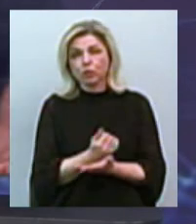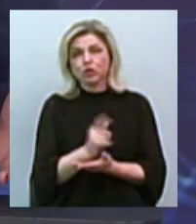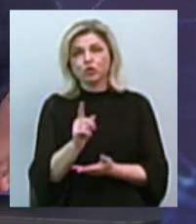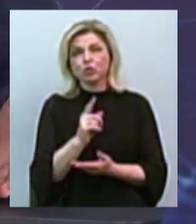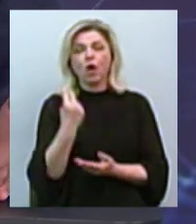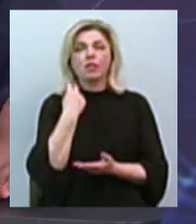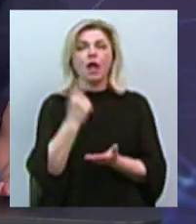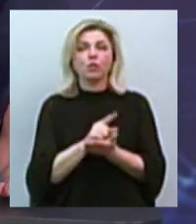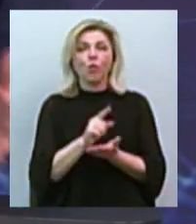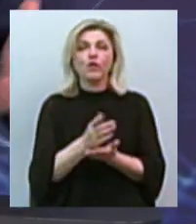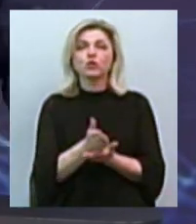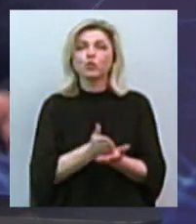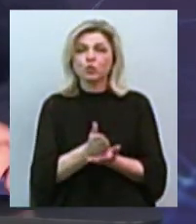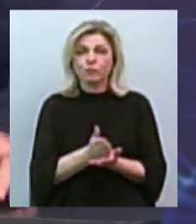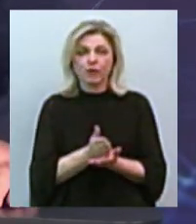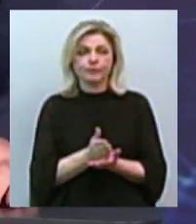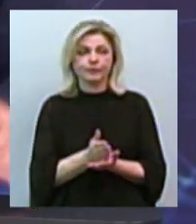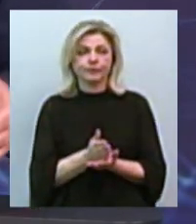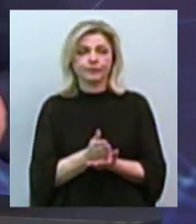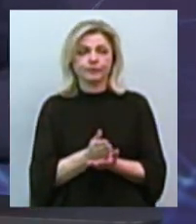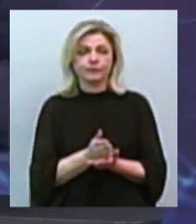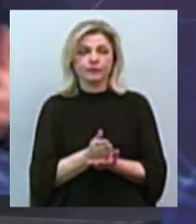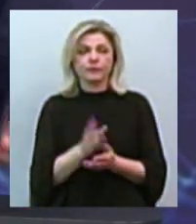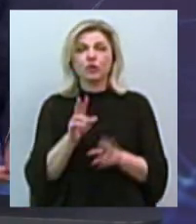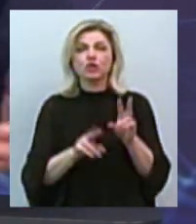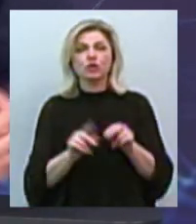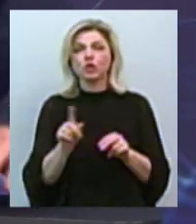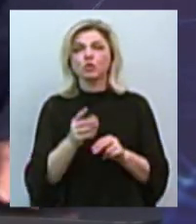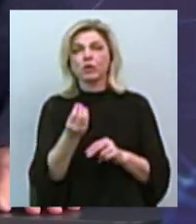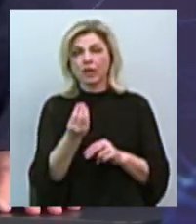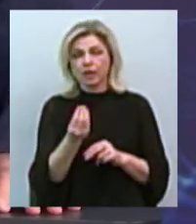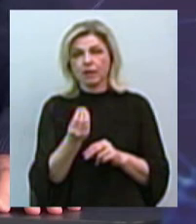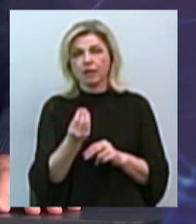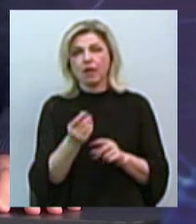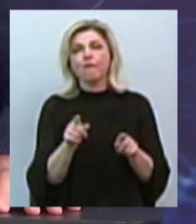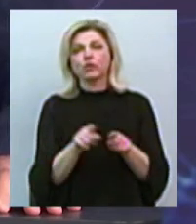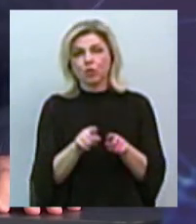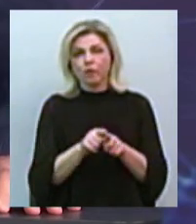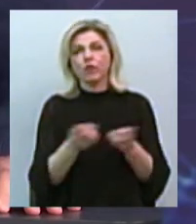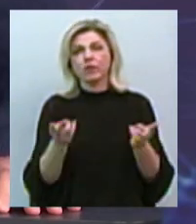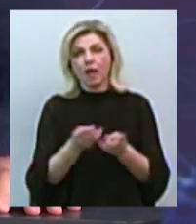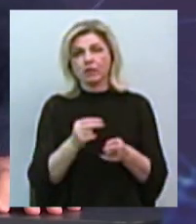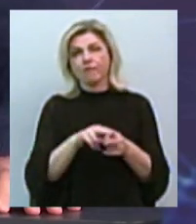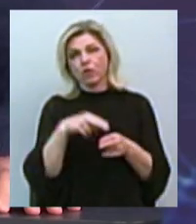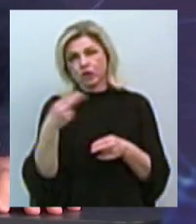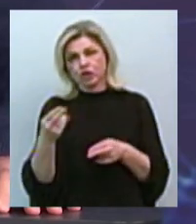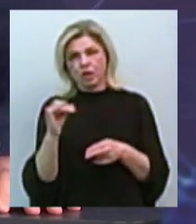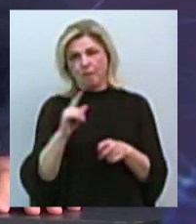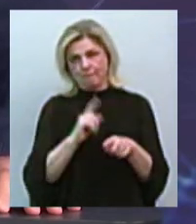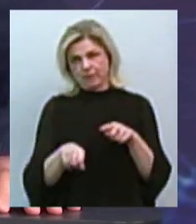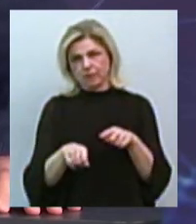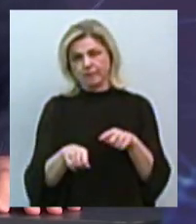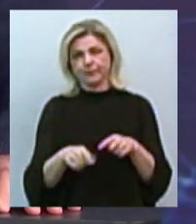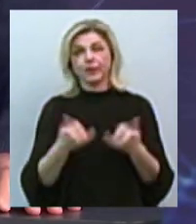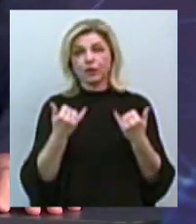налоговая служба, да не только налоговая служба, считала, что деньги в данной ситуации все равно надо возвращать и быстро. Вот сейчас